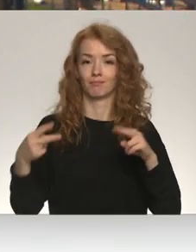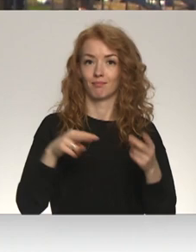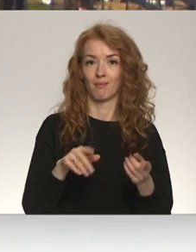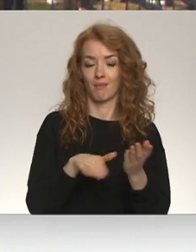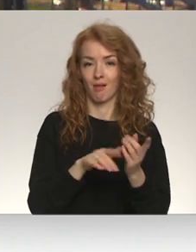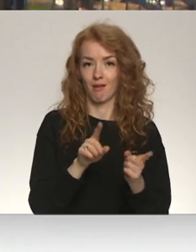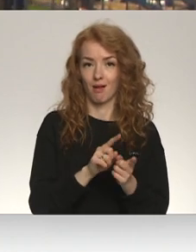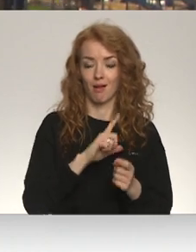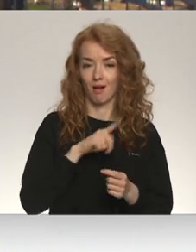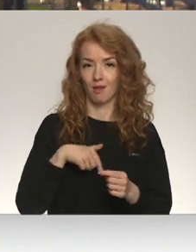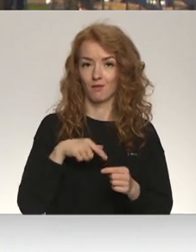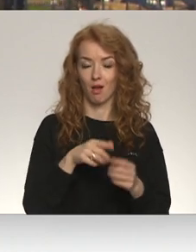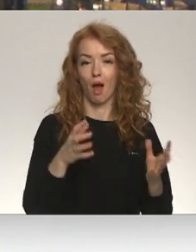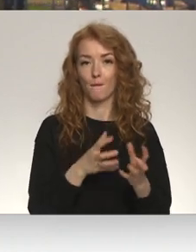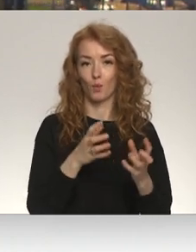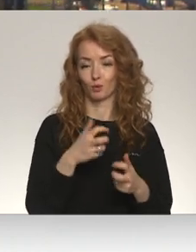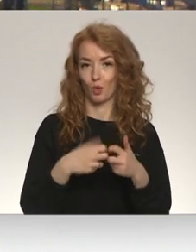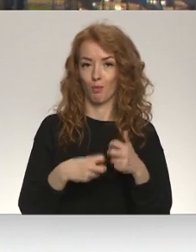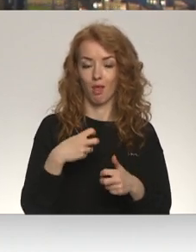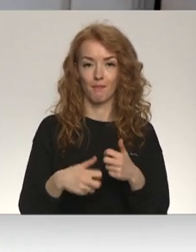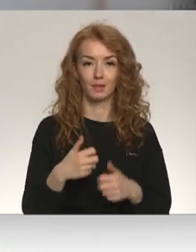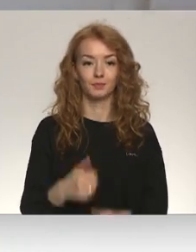Latvijā aprūpes nozarē sāpīga problēma.